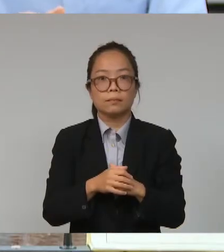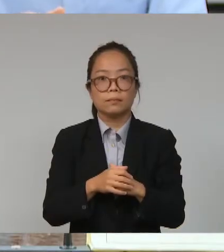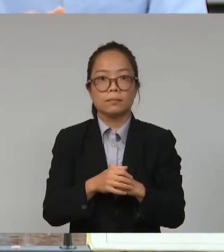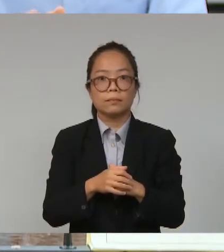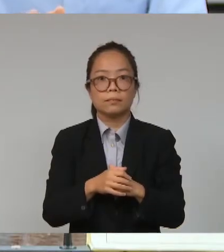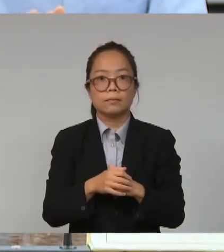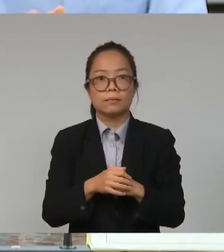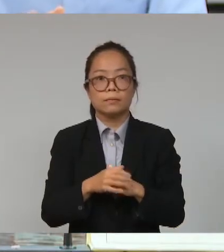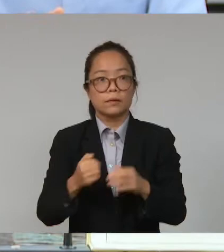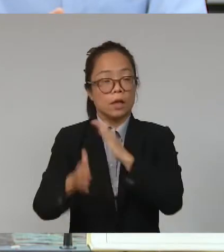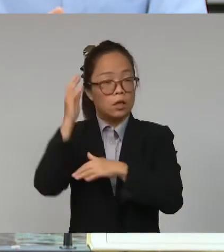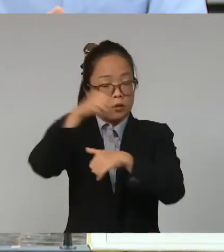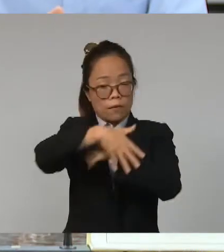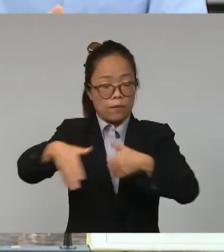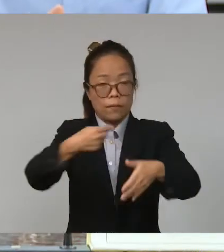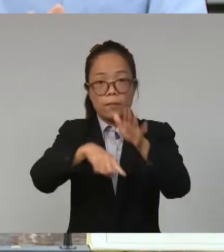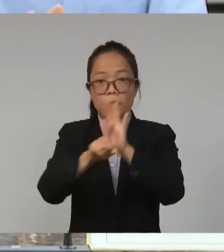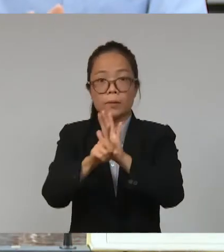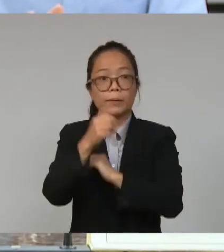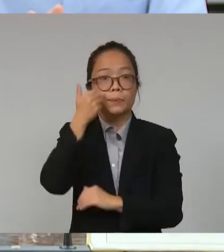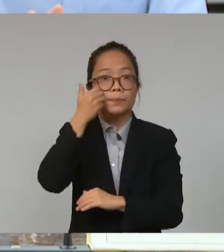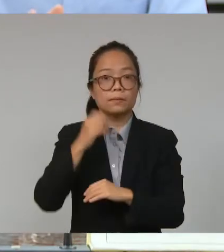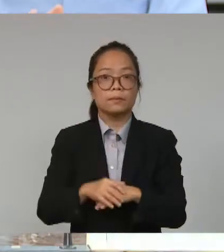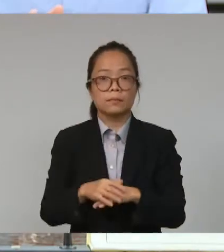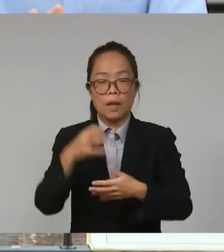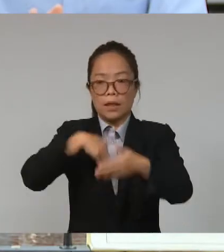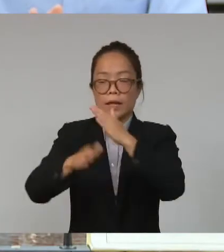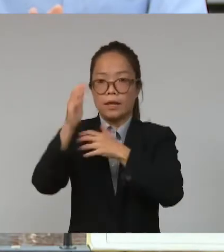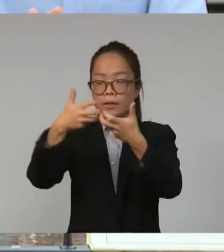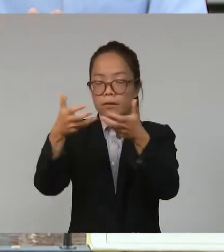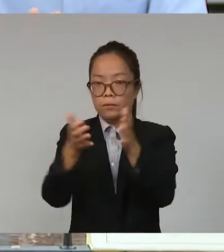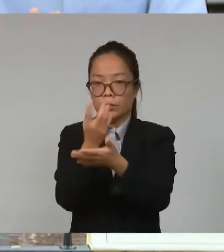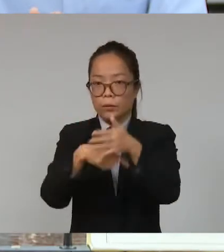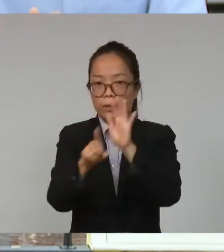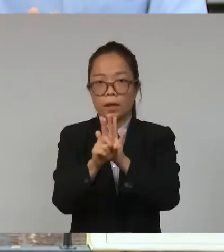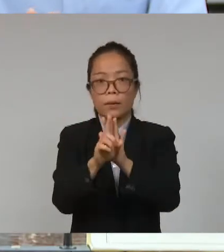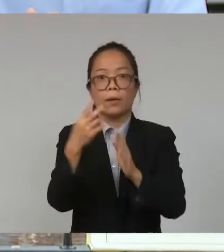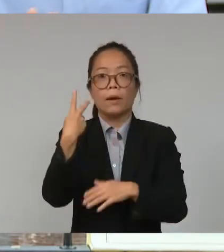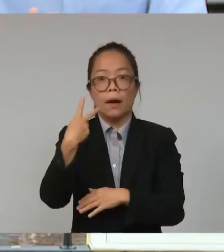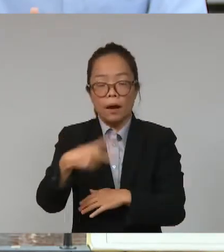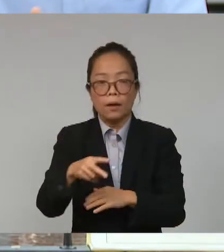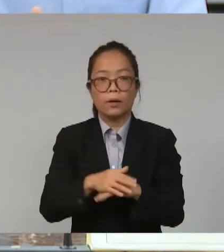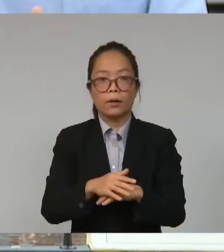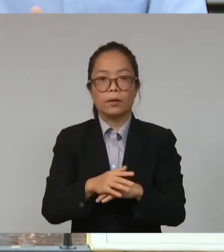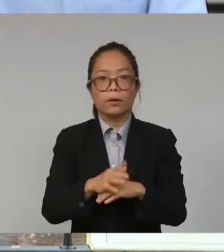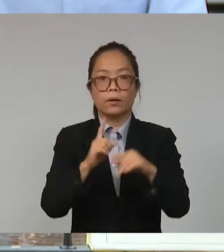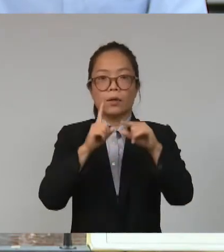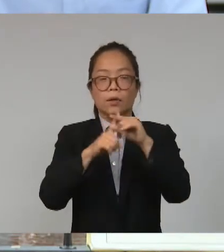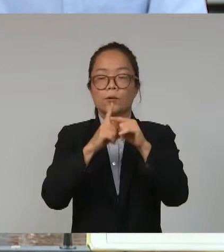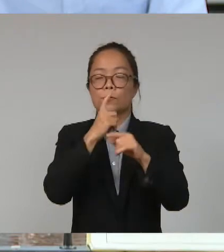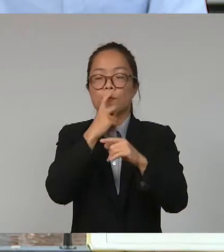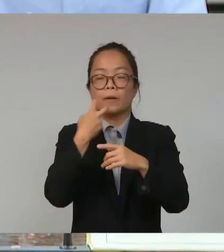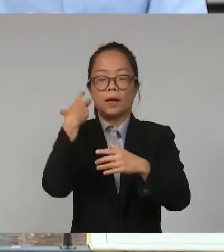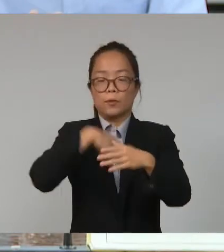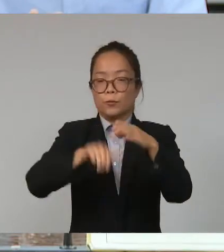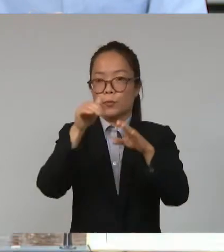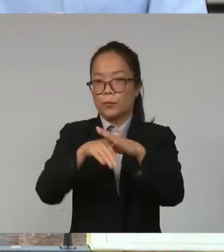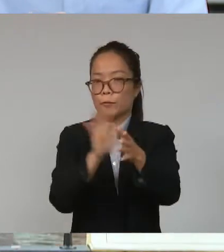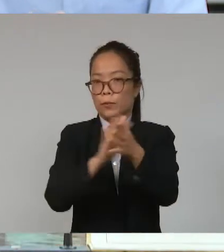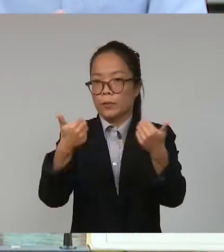好，那么政府机关出席者则有内政部代表以及中选会的代